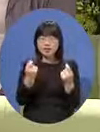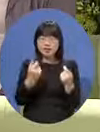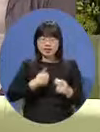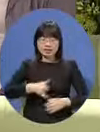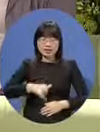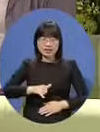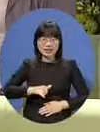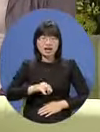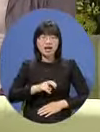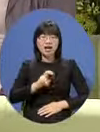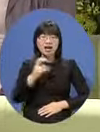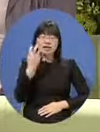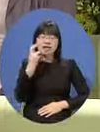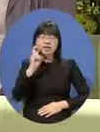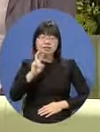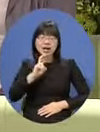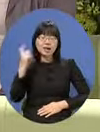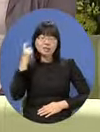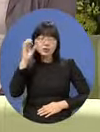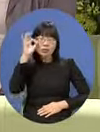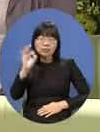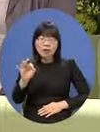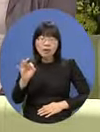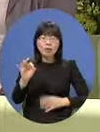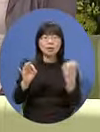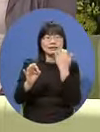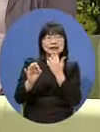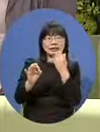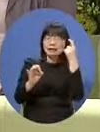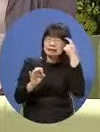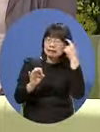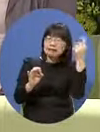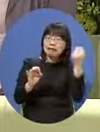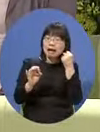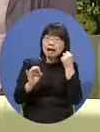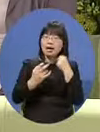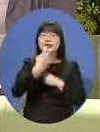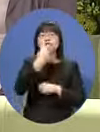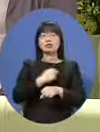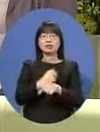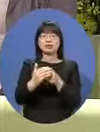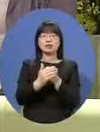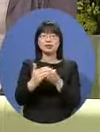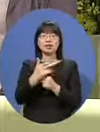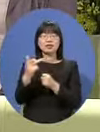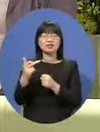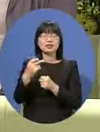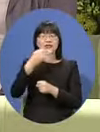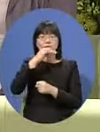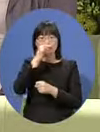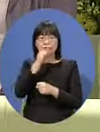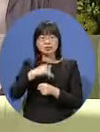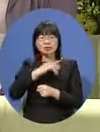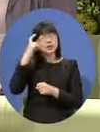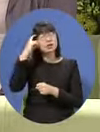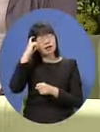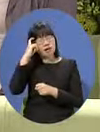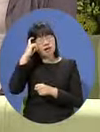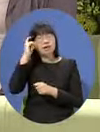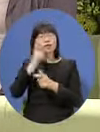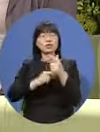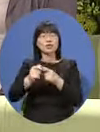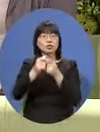그래서 색깔을 연상하게 되는 거죠. 네. 그것은 굉장한 효과가 있는데요. 우리가 상상하고 있는 것을 조금